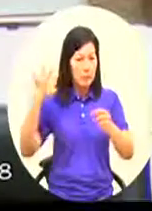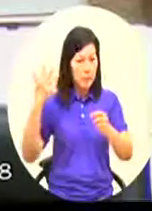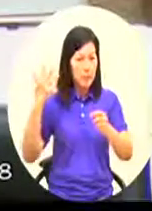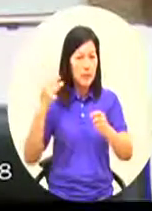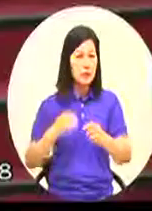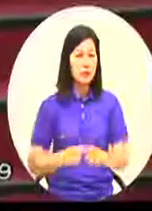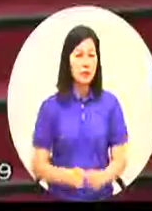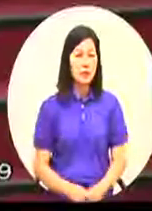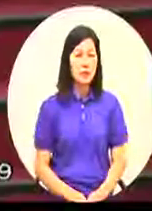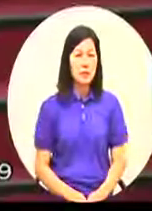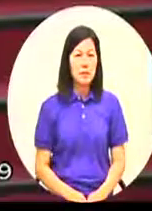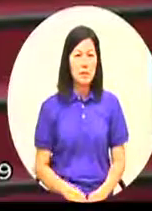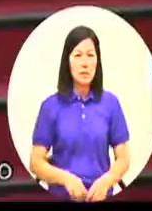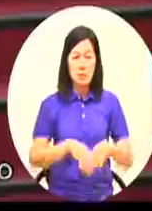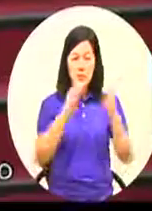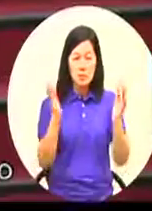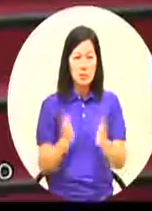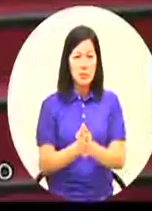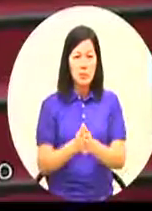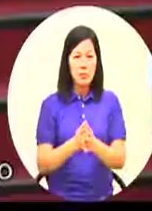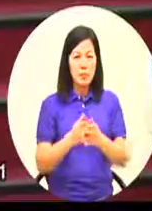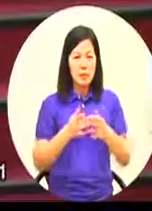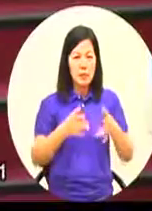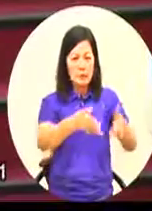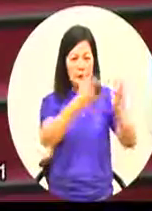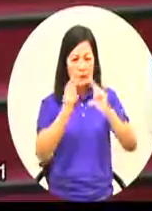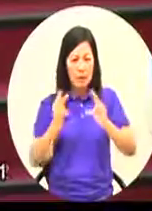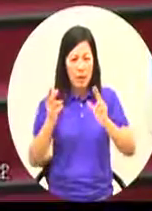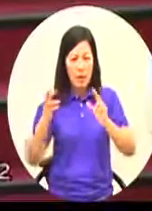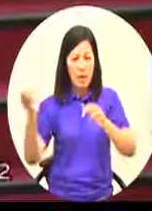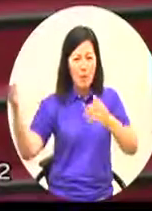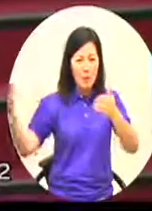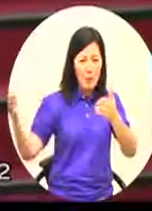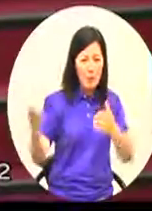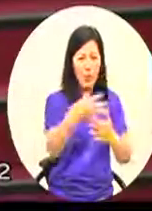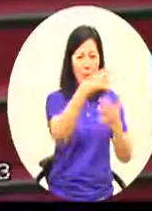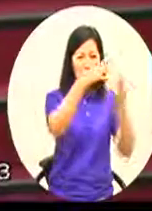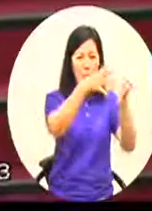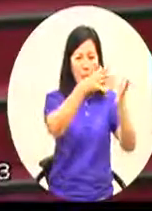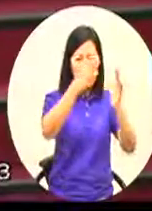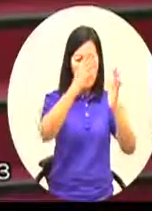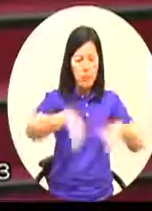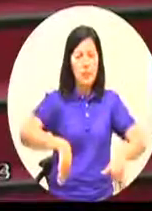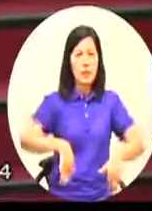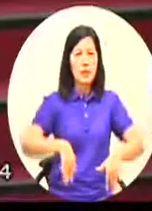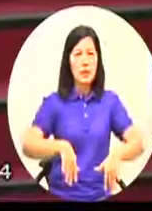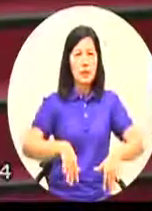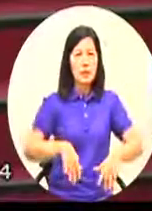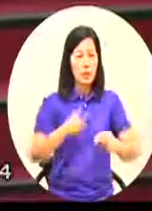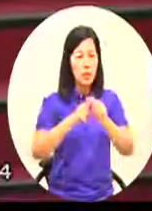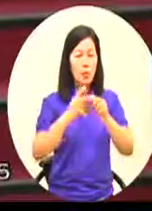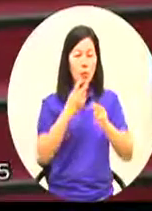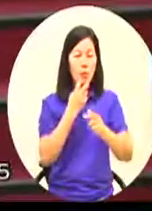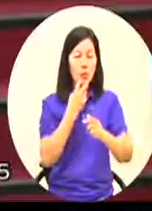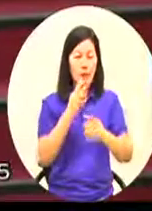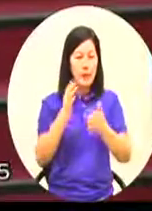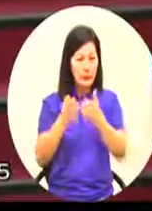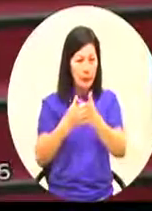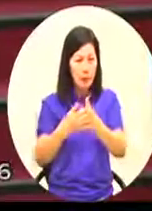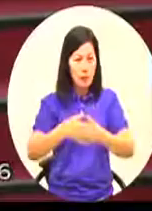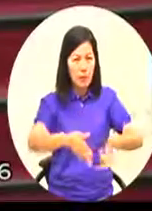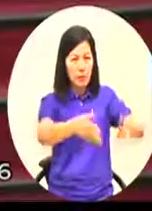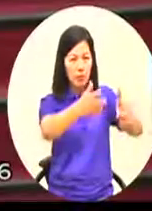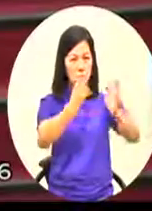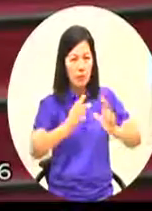八年以前完全被冲毁了，我们需要中央帮忙复建建国